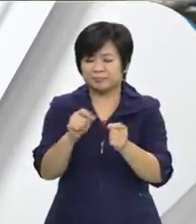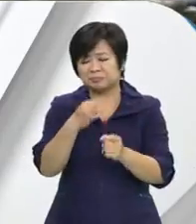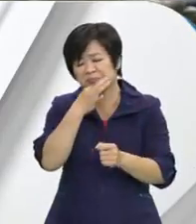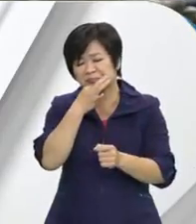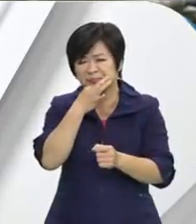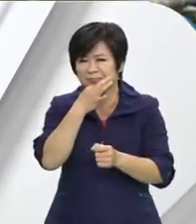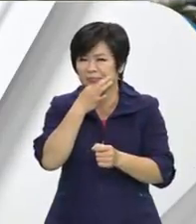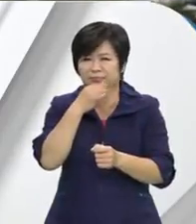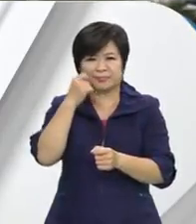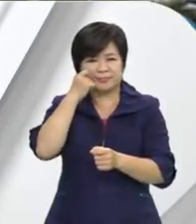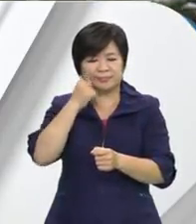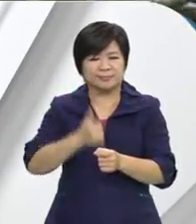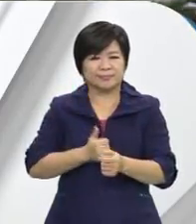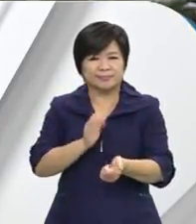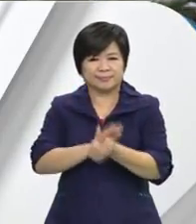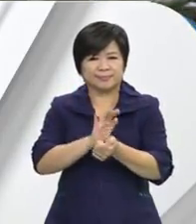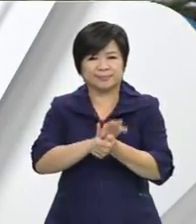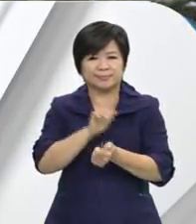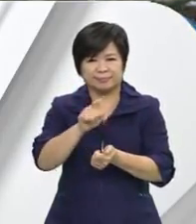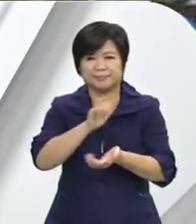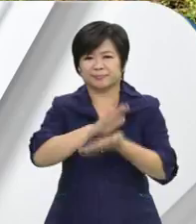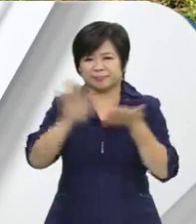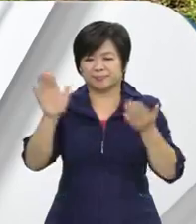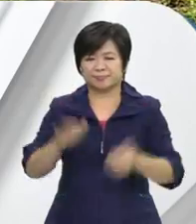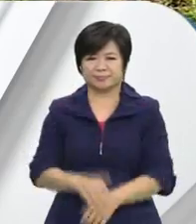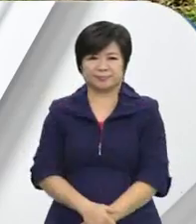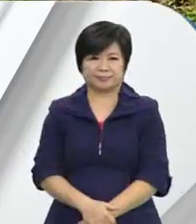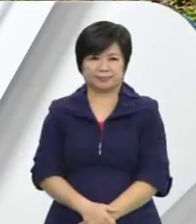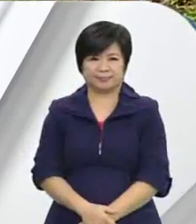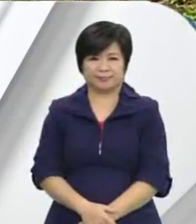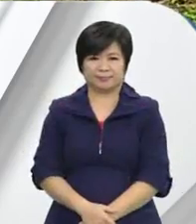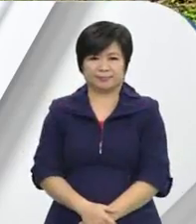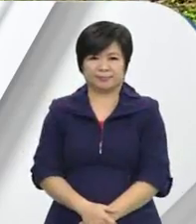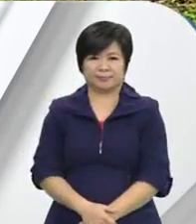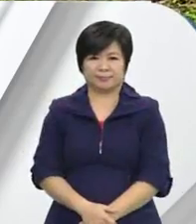农村欠人工的问题。下个新闻，总之米苗栗报道。